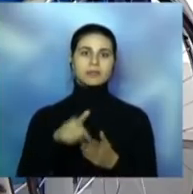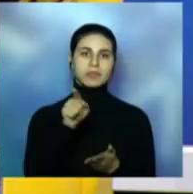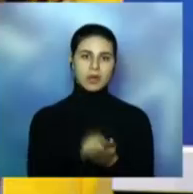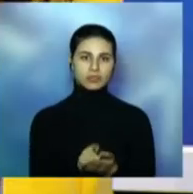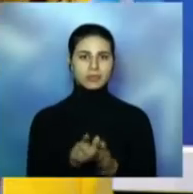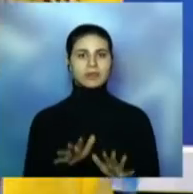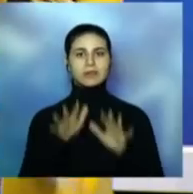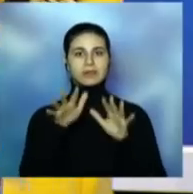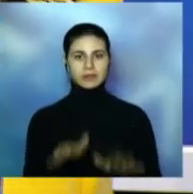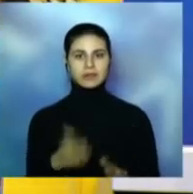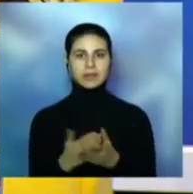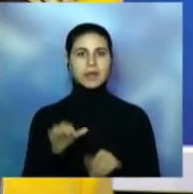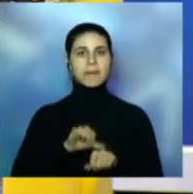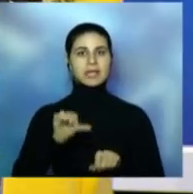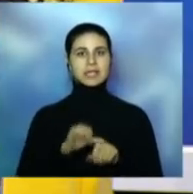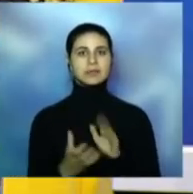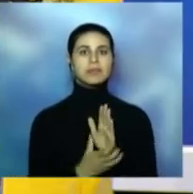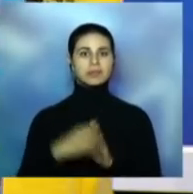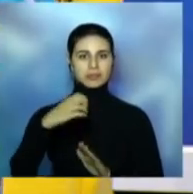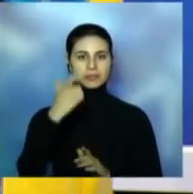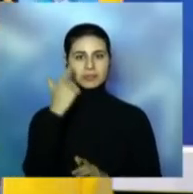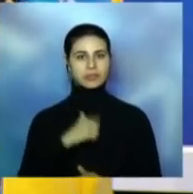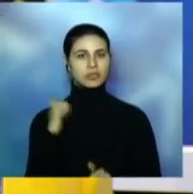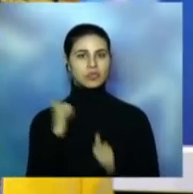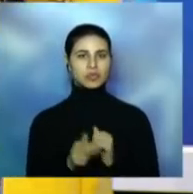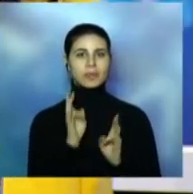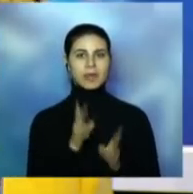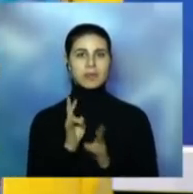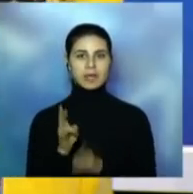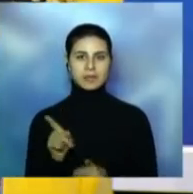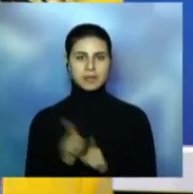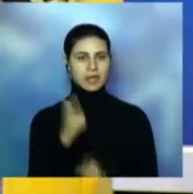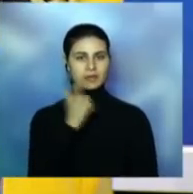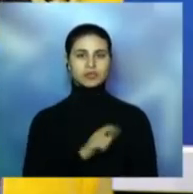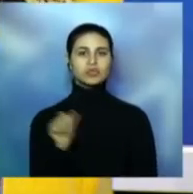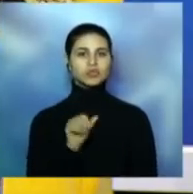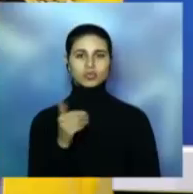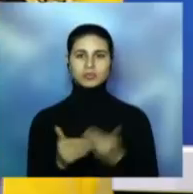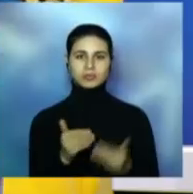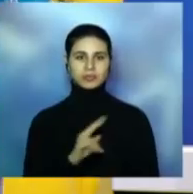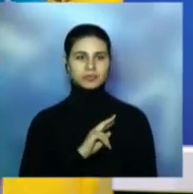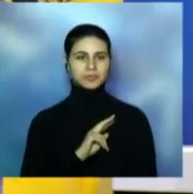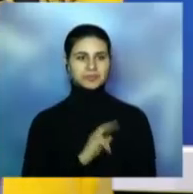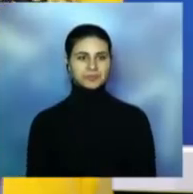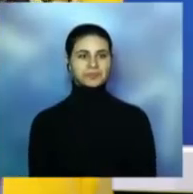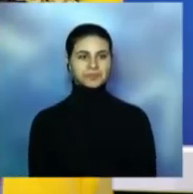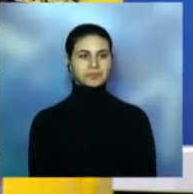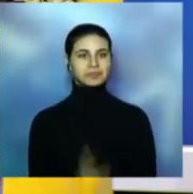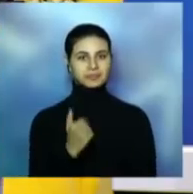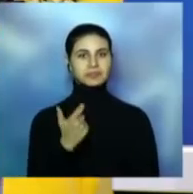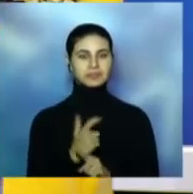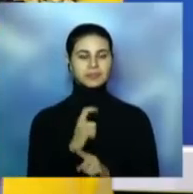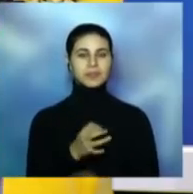არ დამიბუჟდეს, ამ ფეხსაცმელი არ გამძორეს, რამე არ დამემართოს ფიზიკურად, ისეთი ცუდი კოორდინაცია. მომწონს მე დღევანდელი ჩვენი საუბარი, იმიტომ